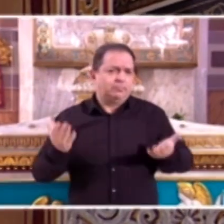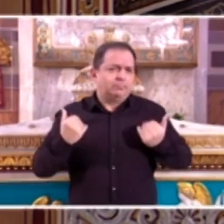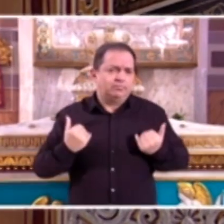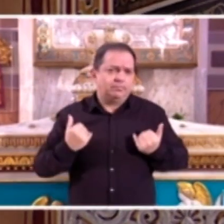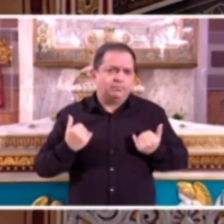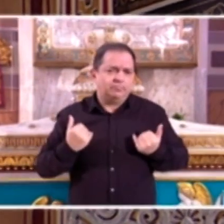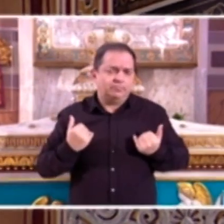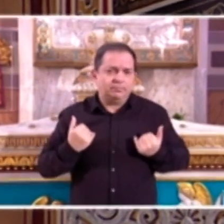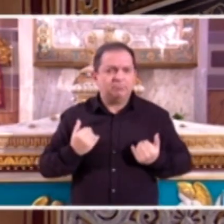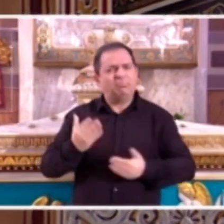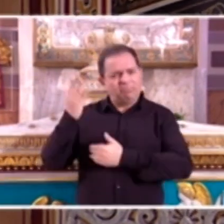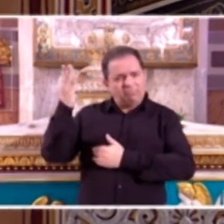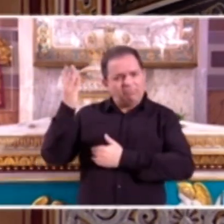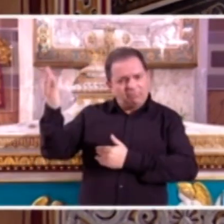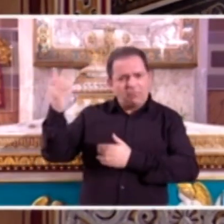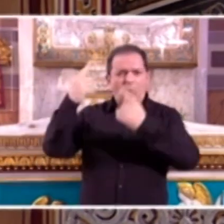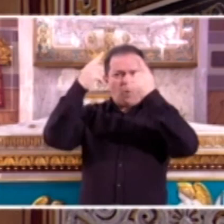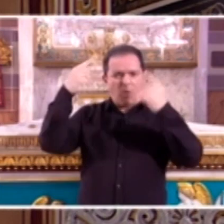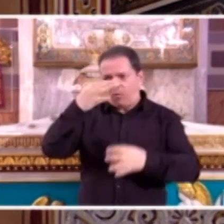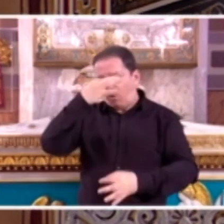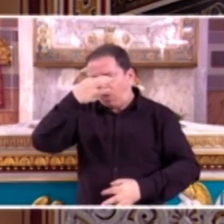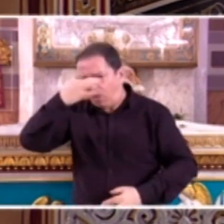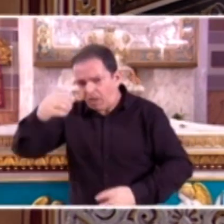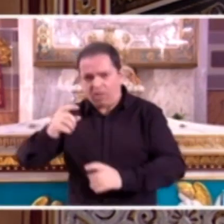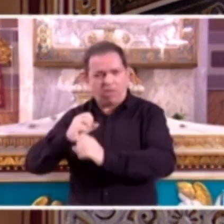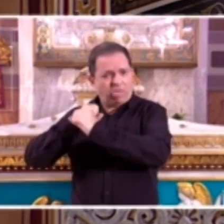να εξαρτάται από τον Θεό.